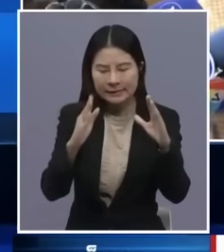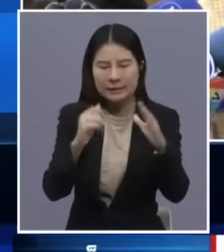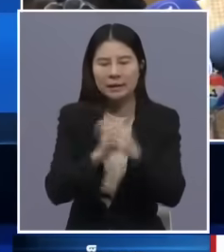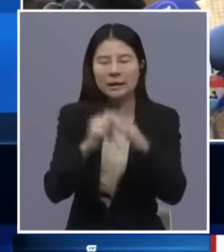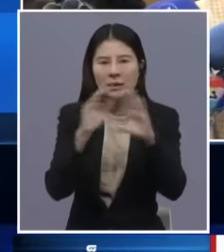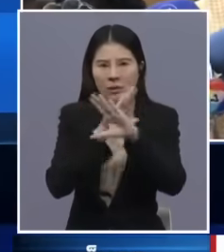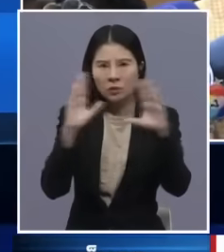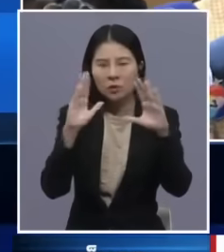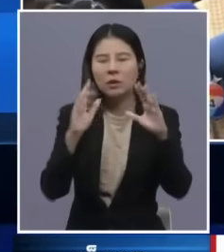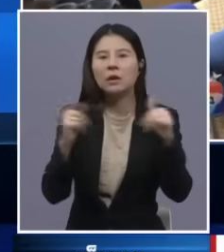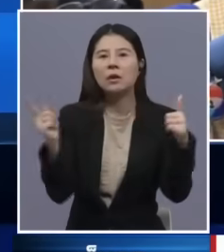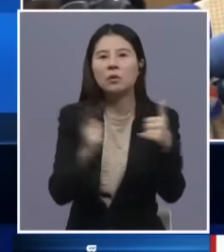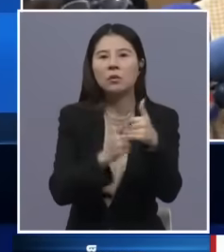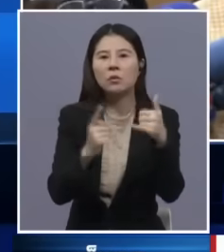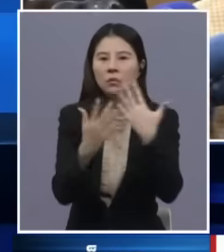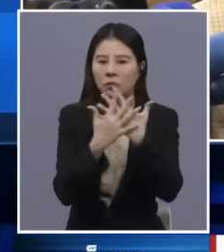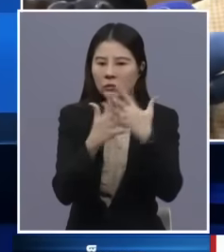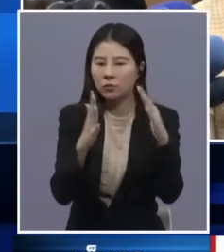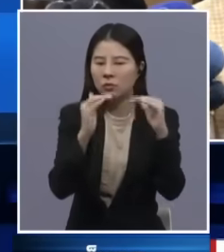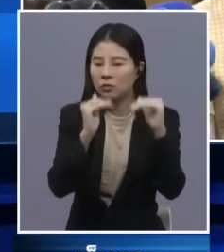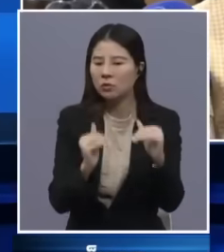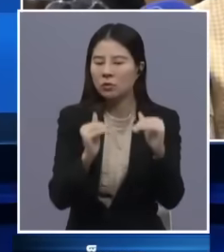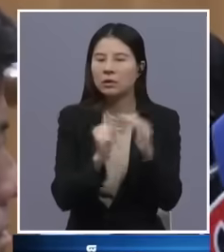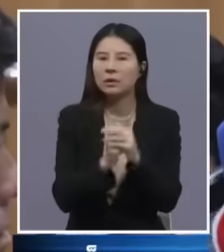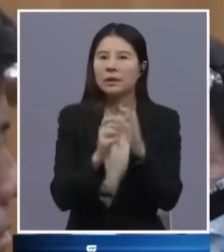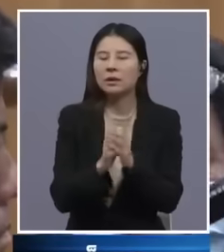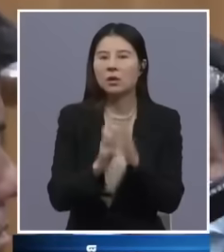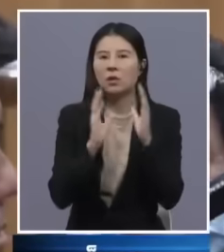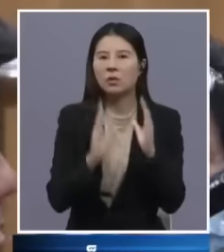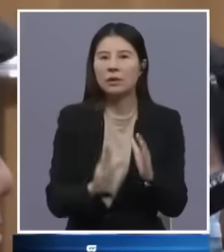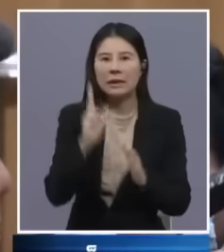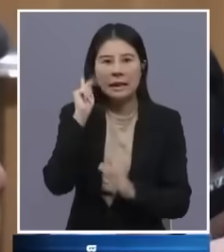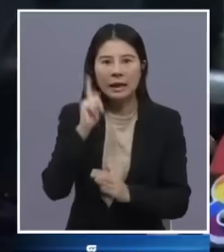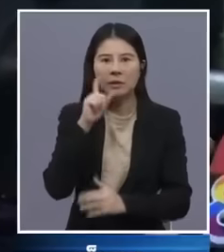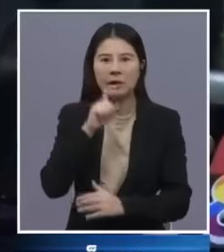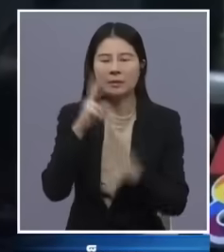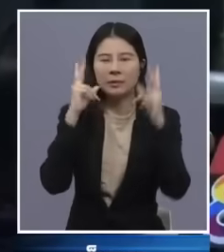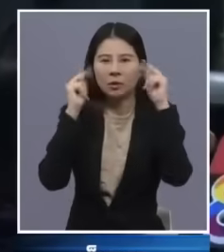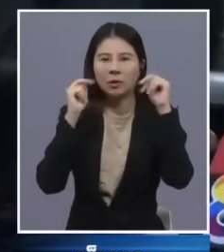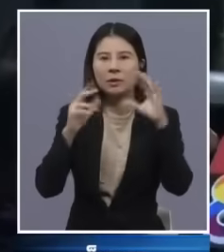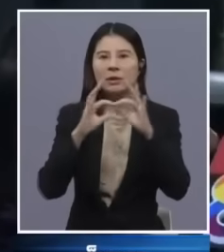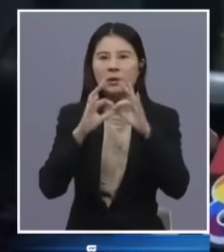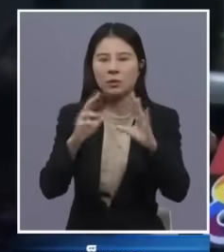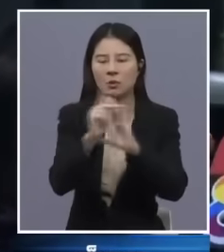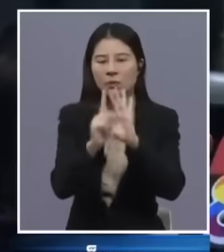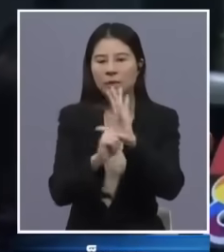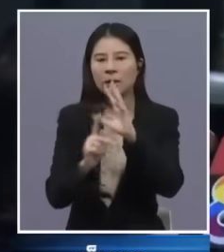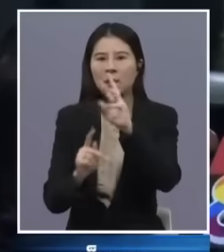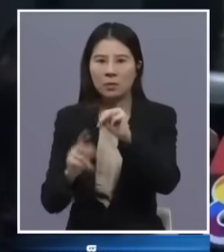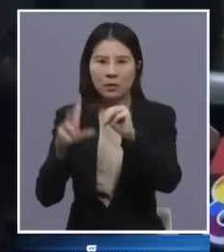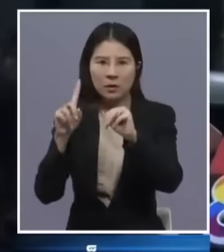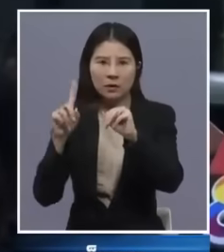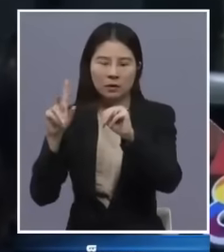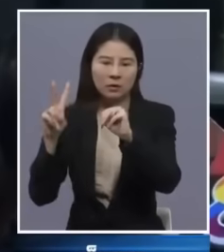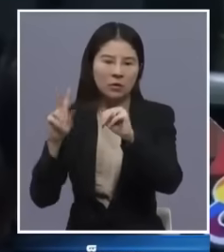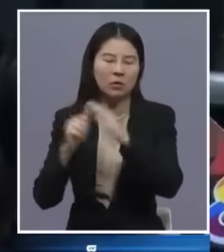ค่ะขณะเดียวกันคือนักข่าวก็ถามนายกประเด็นนี้เหมือนกันนะ ครับ เรื่องของกฎหมายนิรโทษกรรมเนี่ยนะคะเมื่อวานนายกก็ได้ตอบคำ